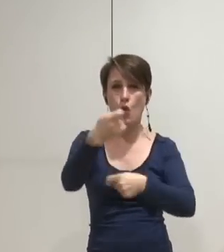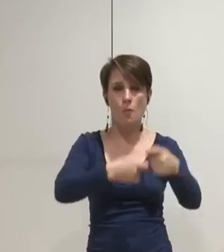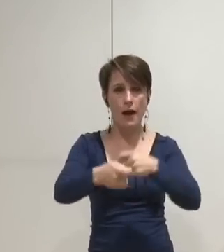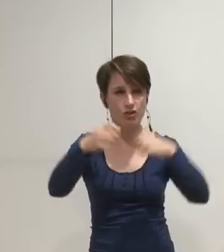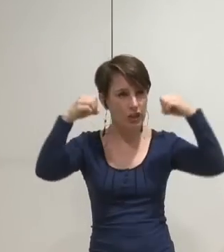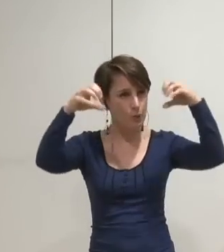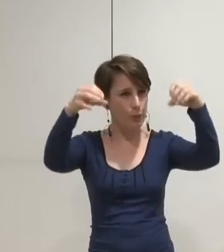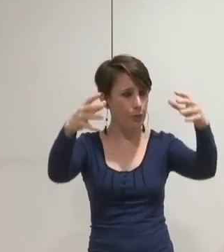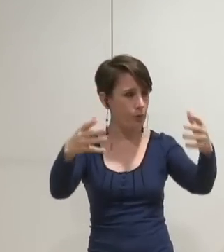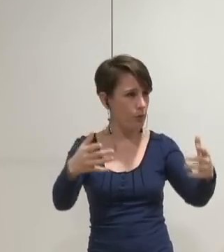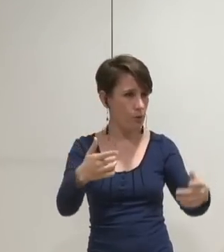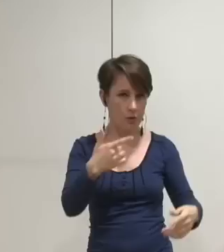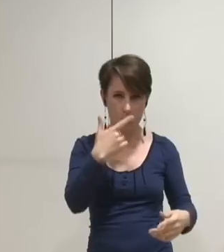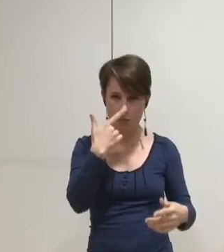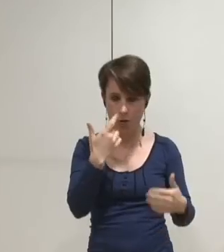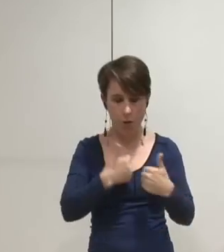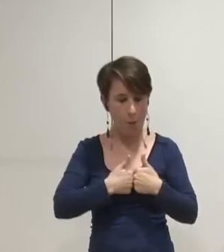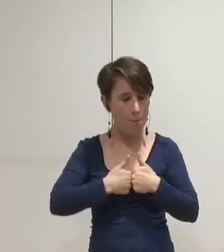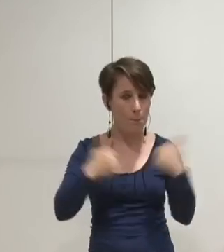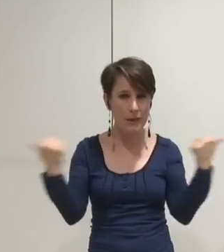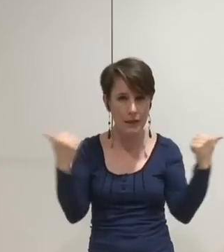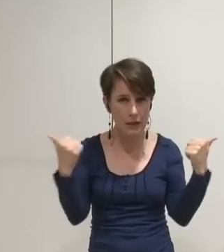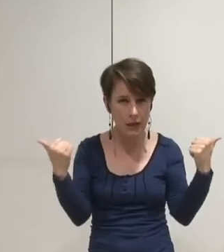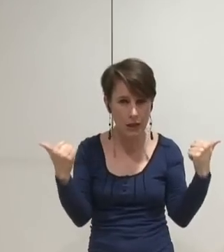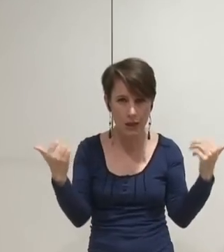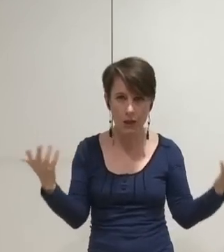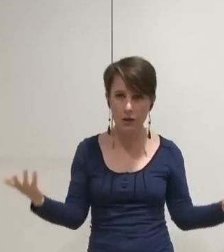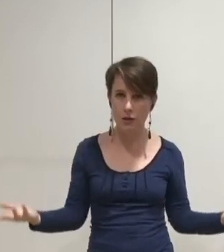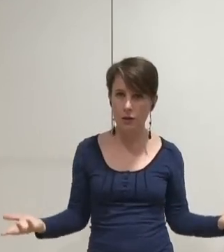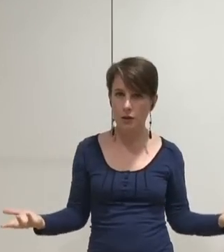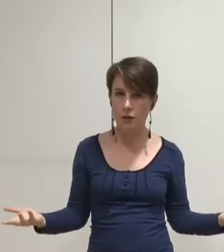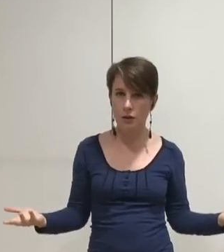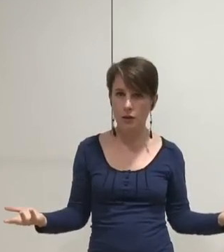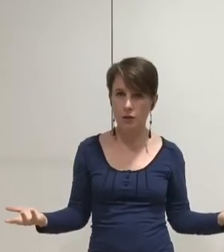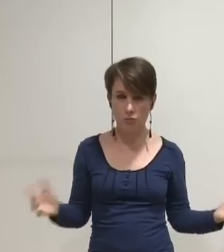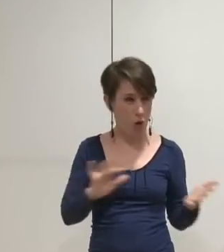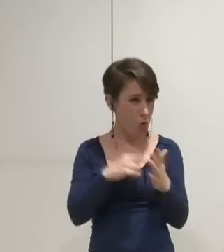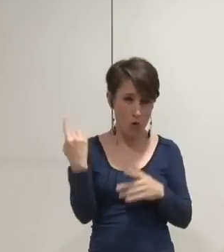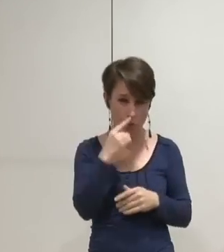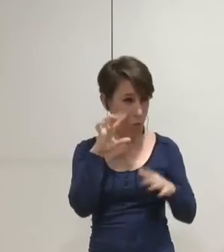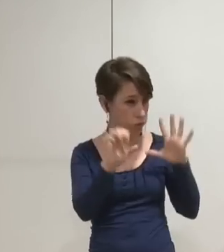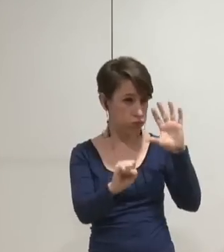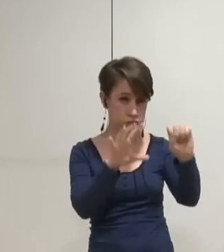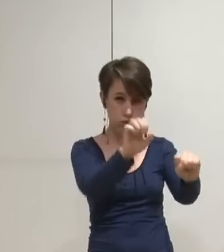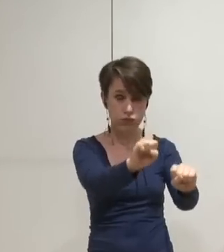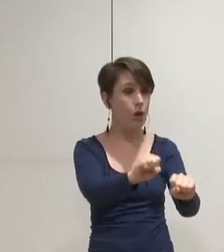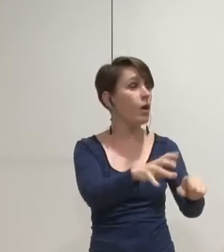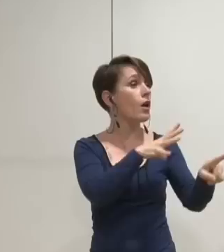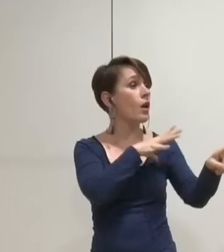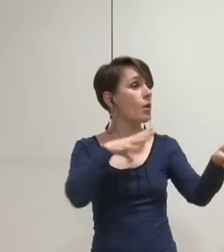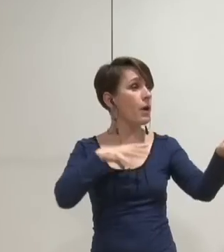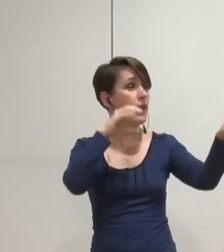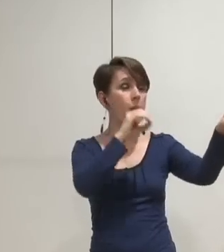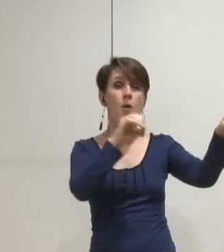une contradiction totale qui n'échappe à personne et d'ailleurs madame m dans sa réponse